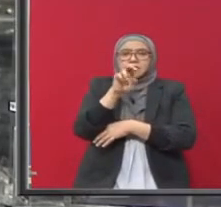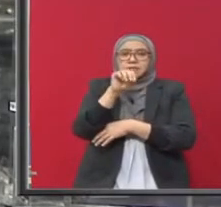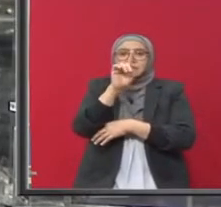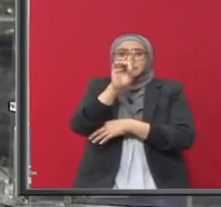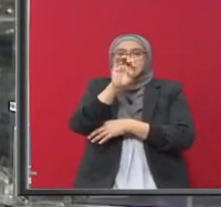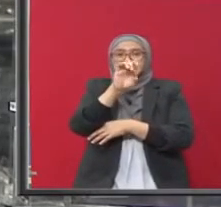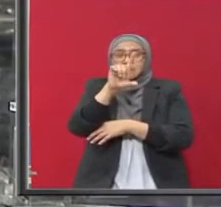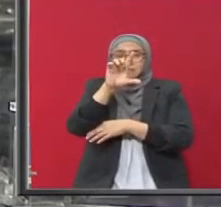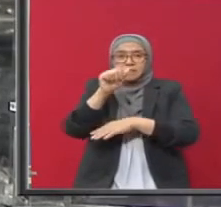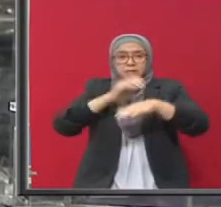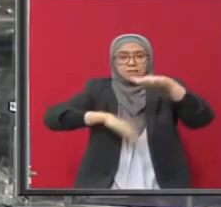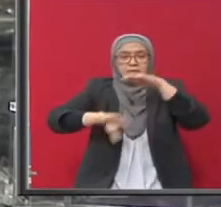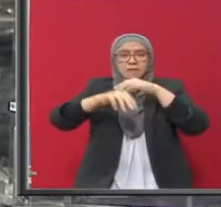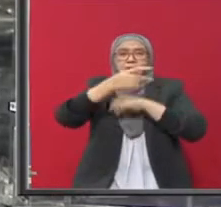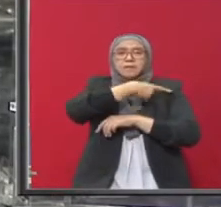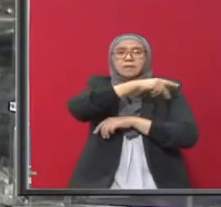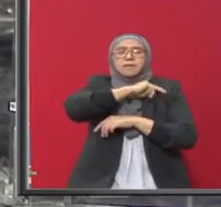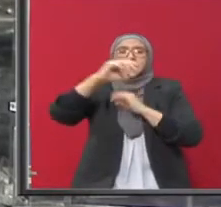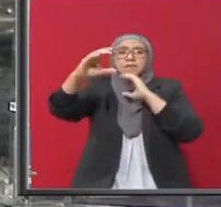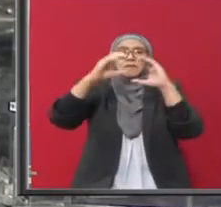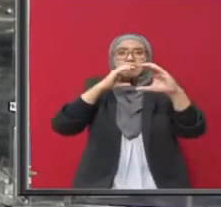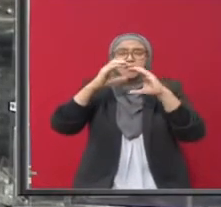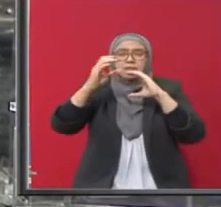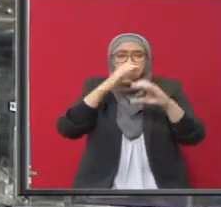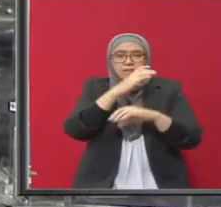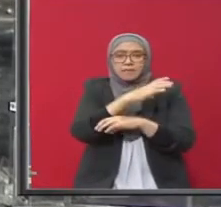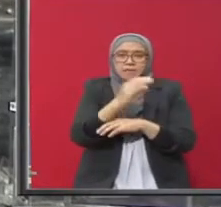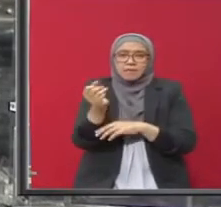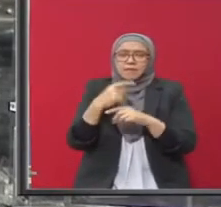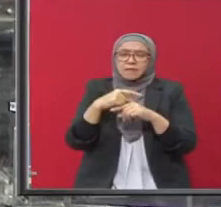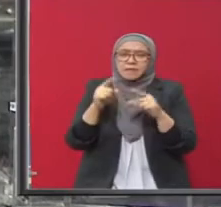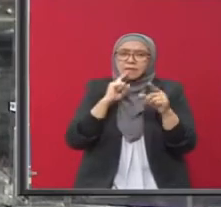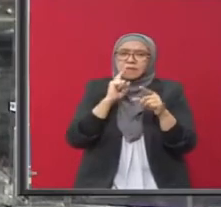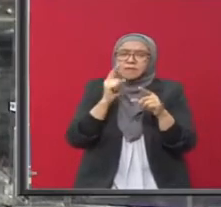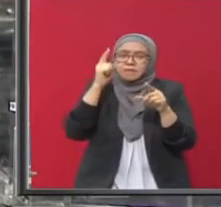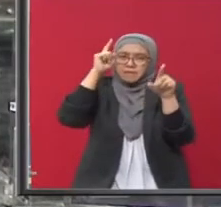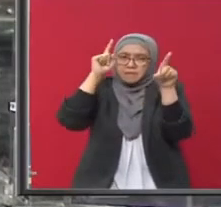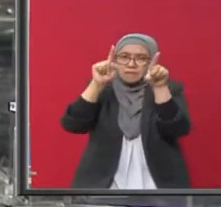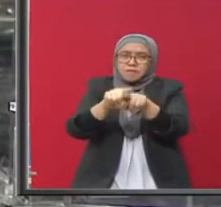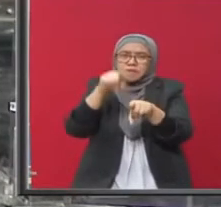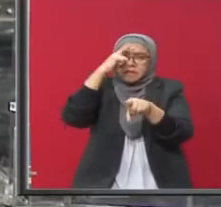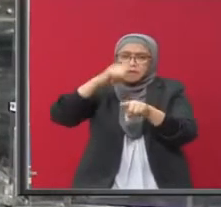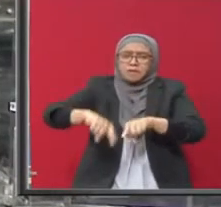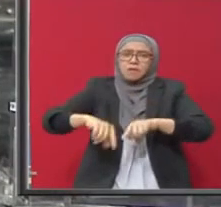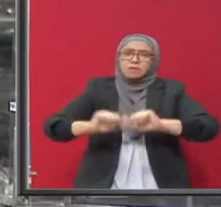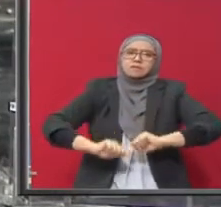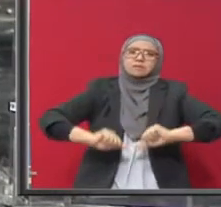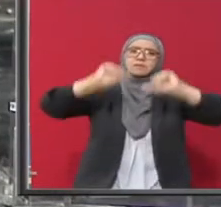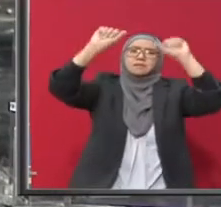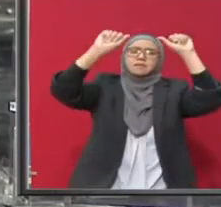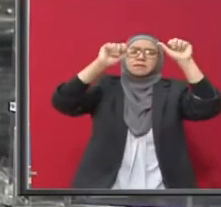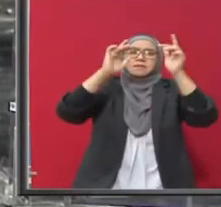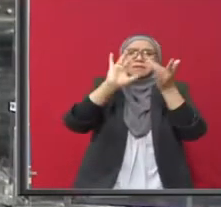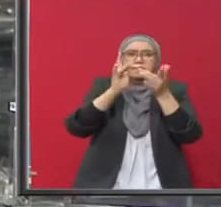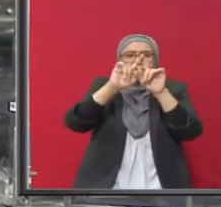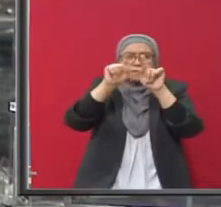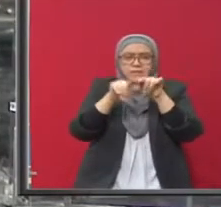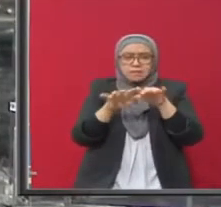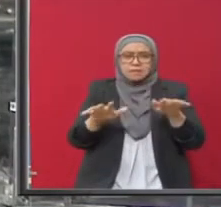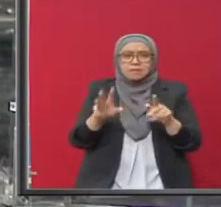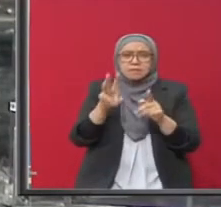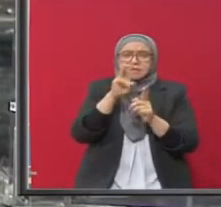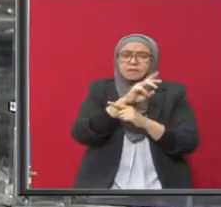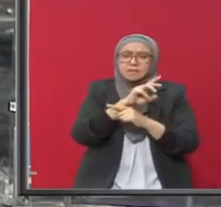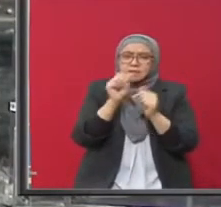Multimedia yang telah bersetuju untuk menaik taraf coverage kawasan pedalaman di Setiu kepada 4G dengan pembinaan 13